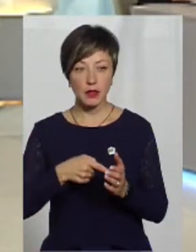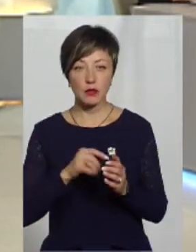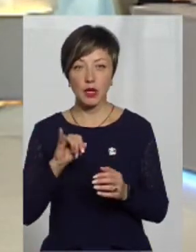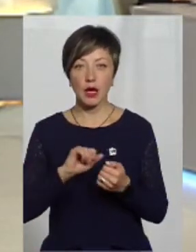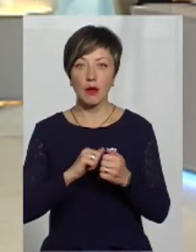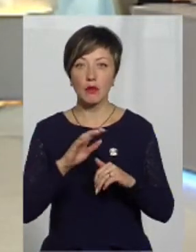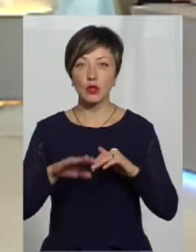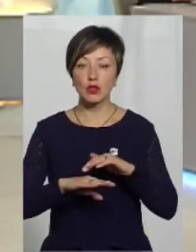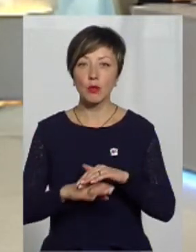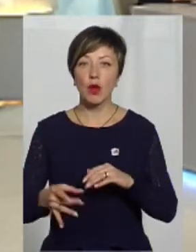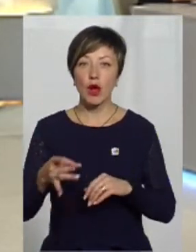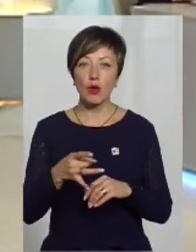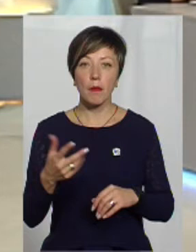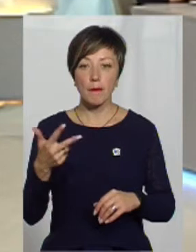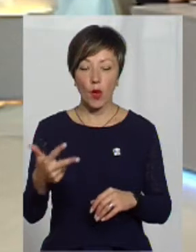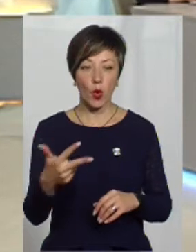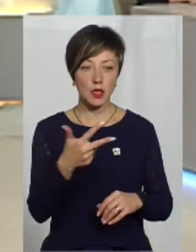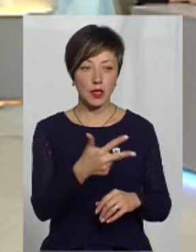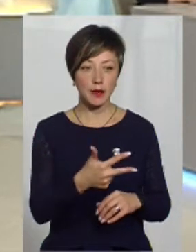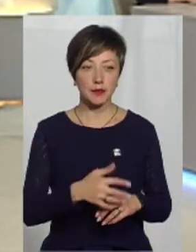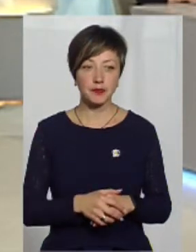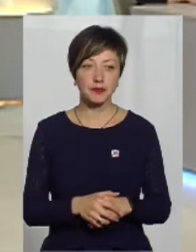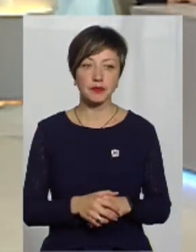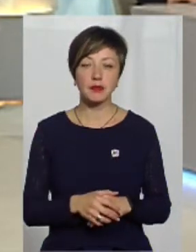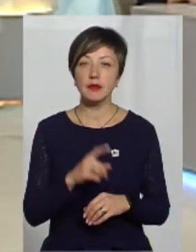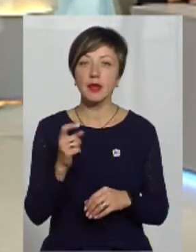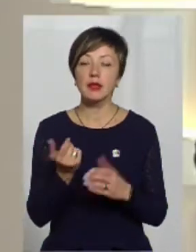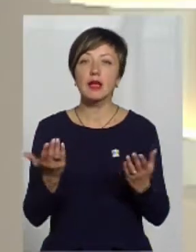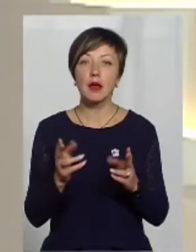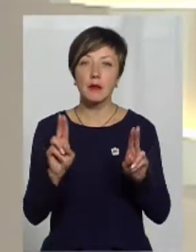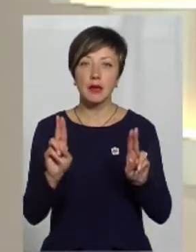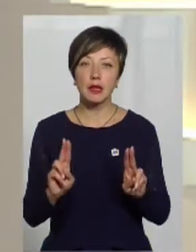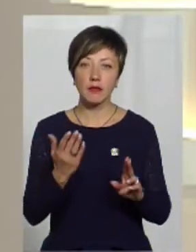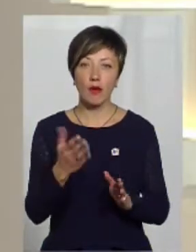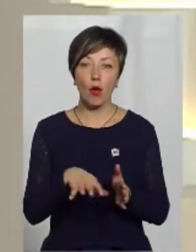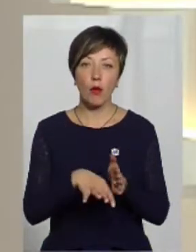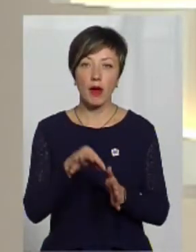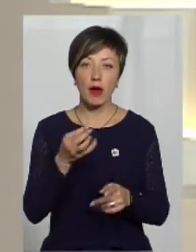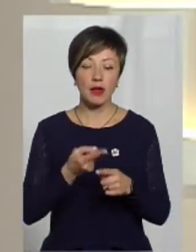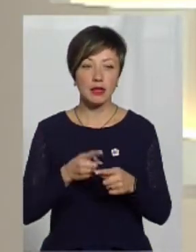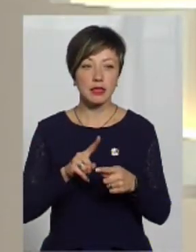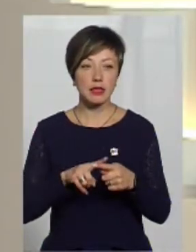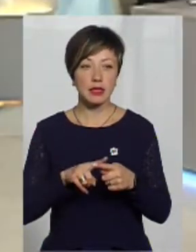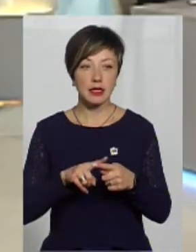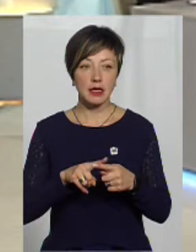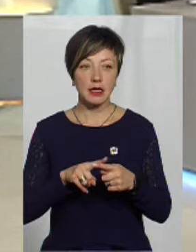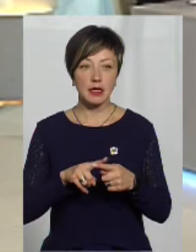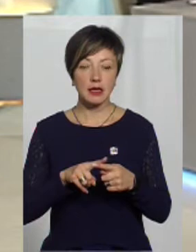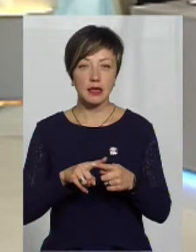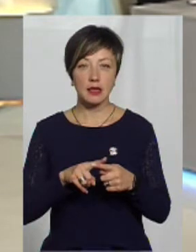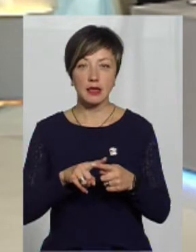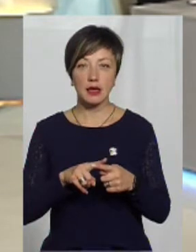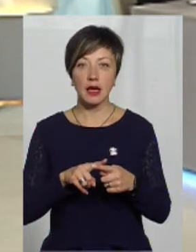і Кам'янець-Подільському районі по три. Так. За яким принципом ви обирали оці населені